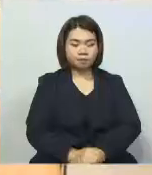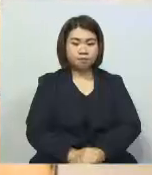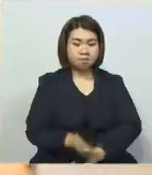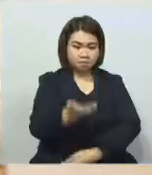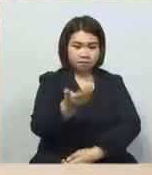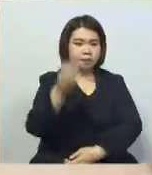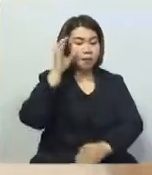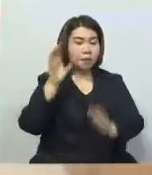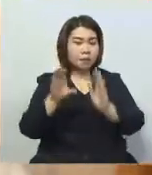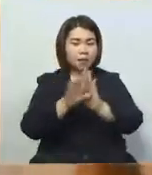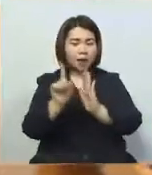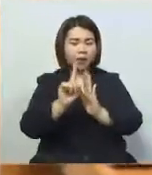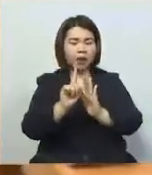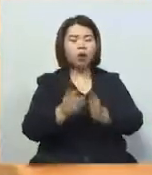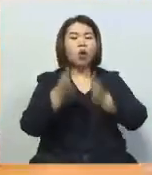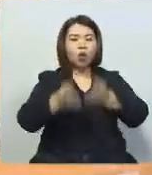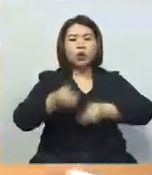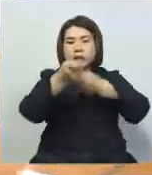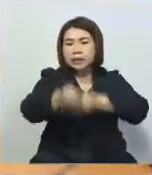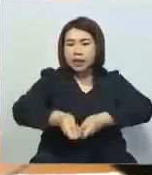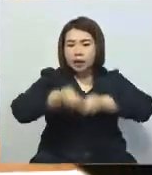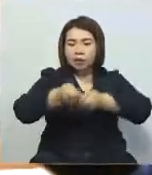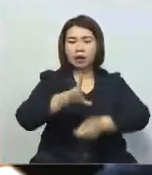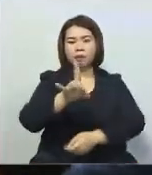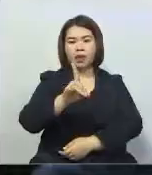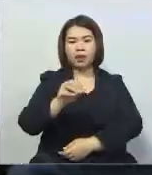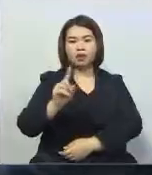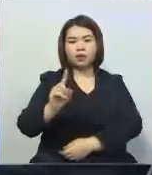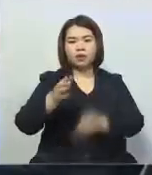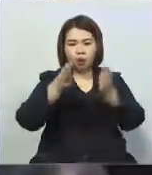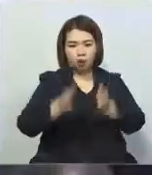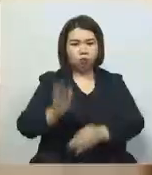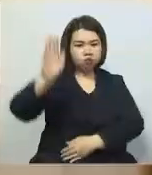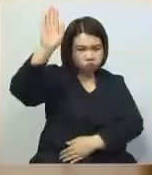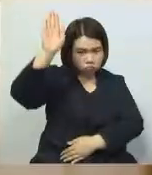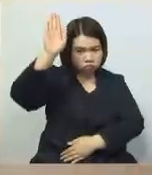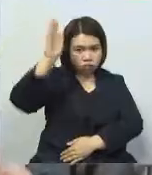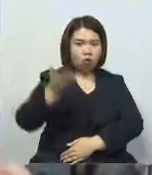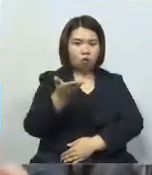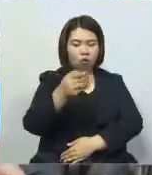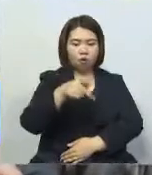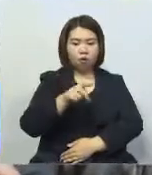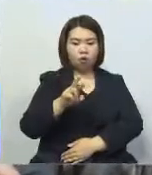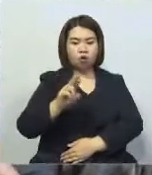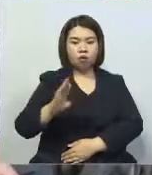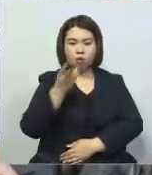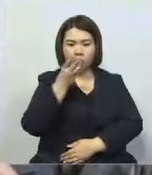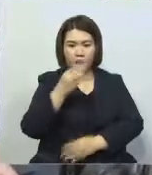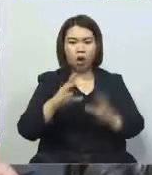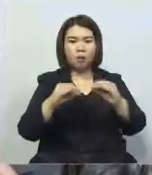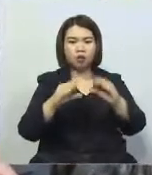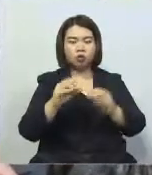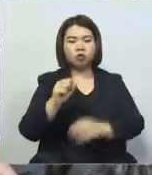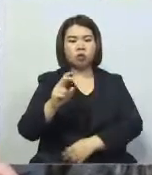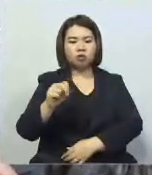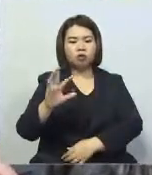เนี่ยนะฮะเป็นภาพบรรยากาศที่ตัวแทนชาวนา81คนครับเขาไปยกมือสนับสนุนให้มีการนำร่างพรบข้าวเข้าที่ประชุมของ